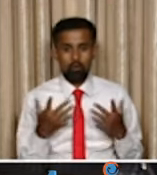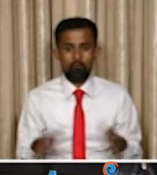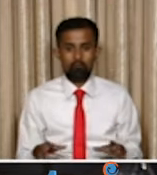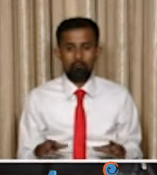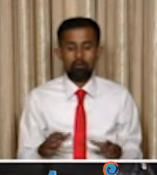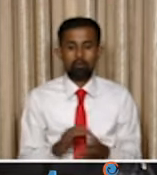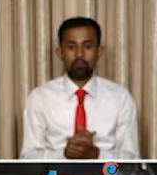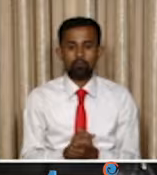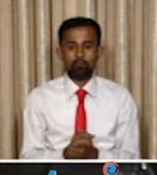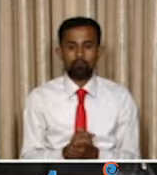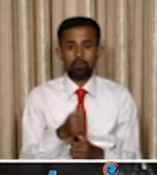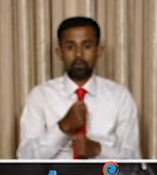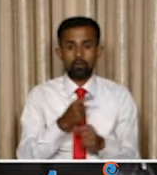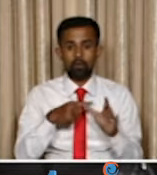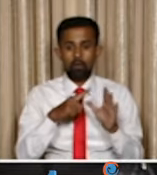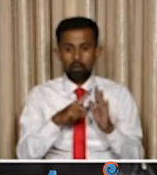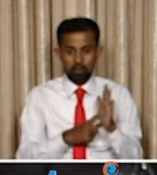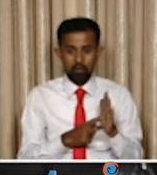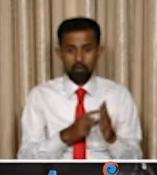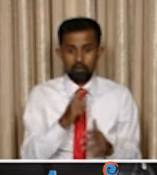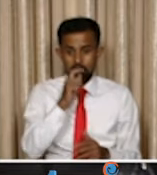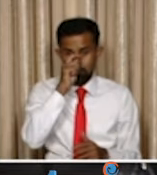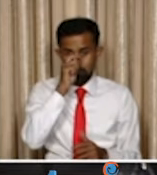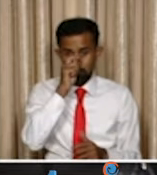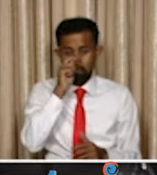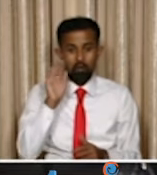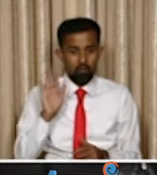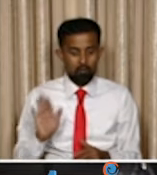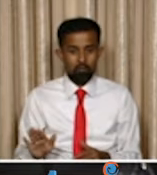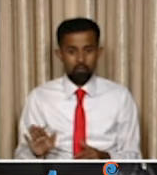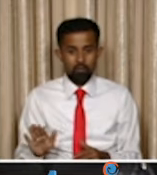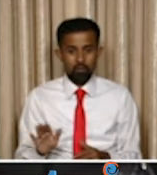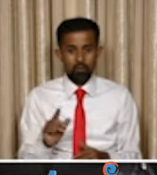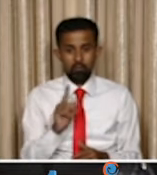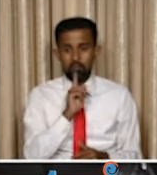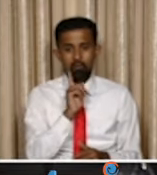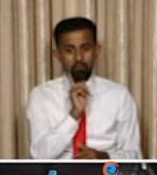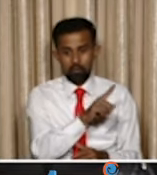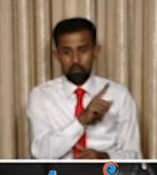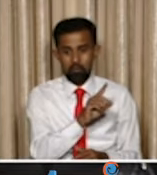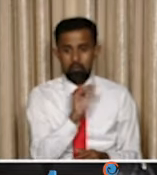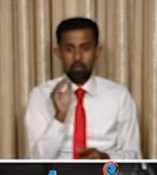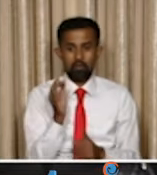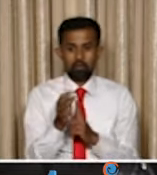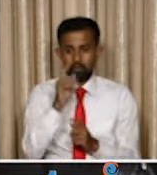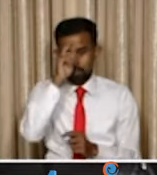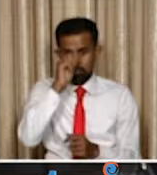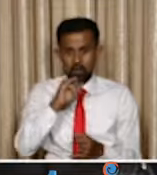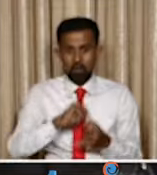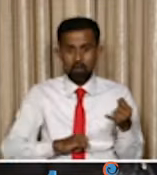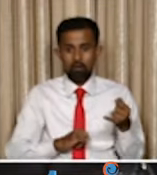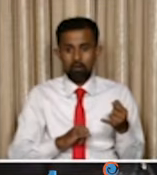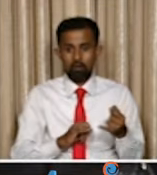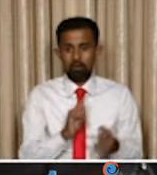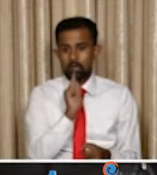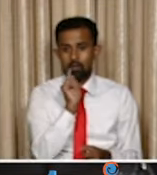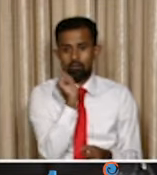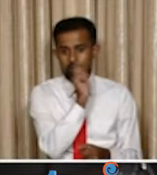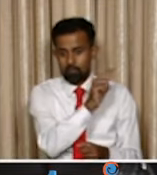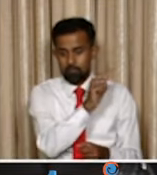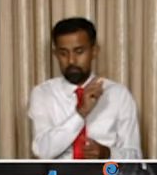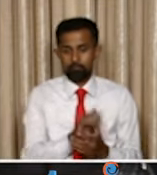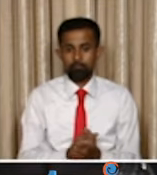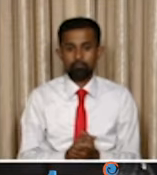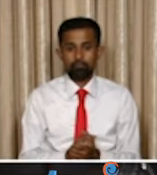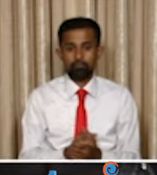பொன்னம்பலம் அவர்களுடைய கவனத்திற்கு கொண்டுவரப்பட்டதை அடுத்து அவர் ஜனாதிபதியினுடைய செயலாளருக்கு அறிவித்திருக்கின்றார். ஜனாதிபதியினுடைய செயலாளர் அது தொடர்பாக தான் நடவடிக்கை